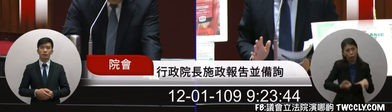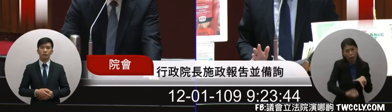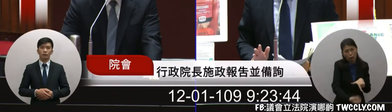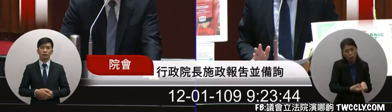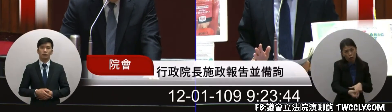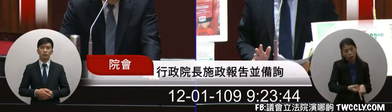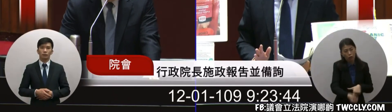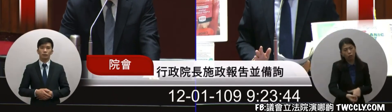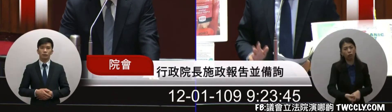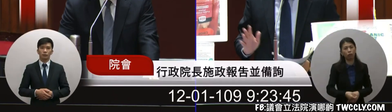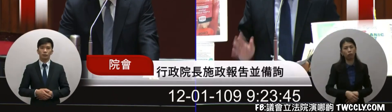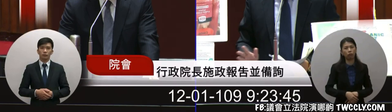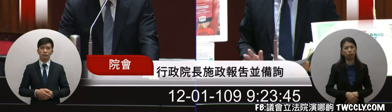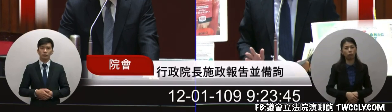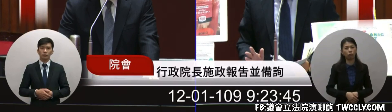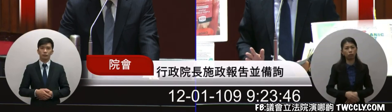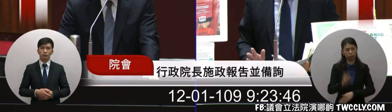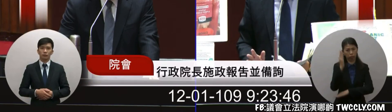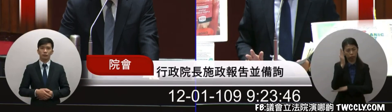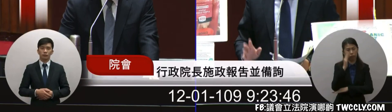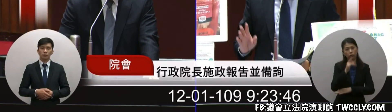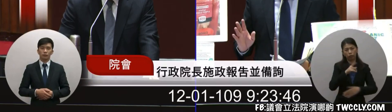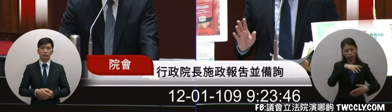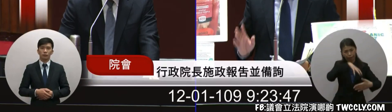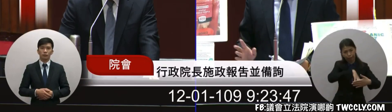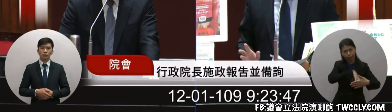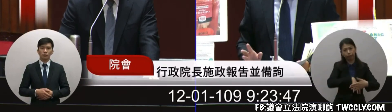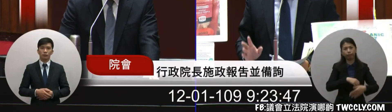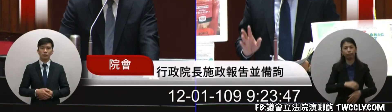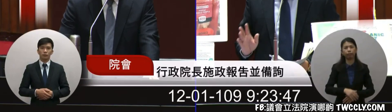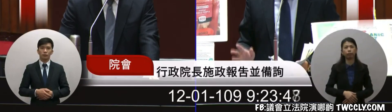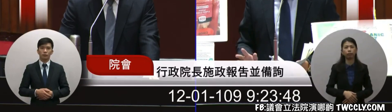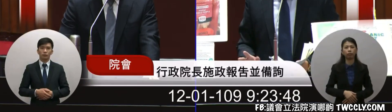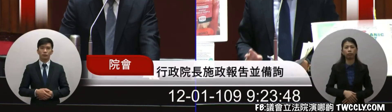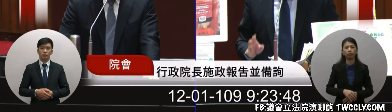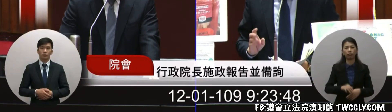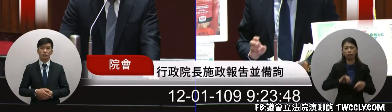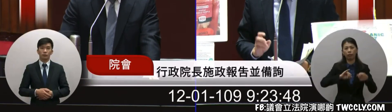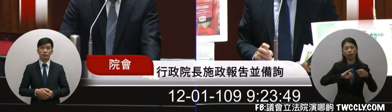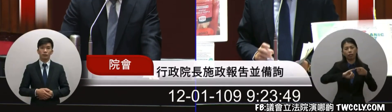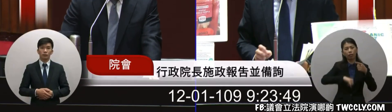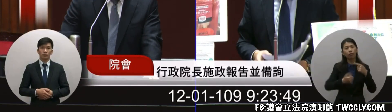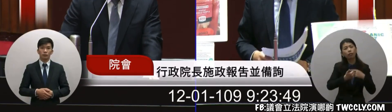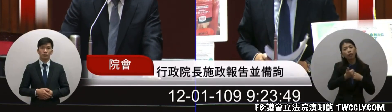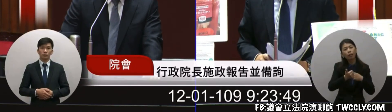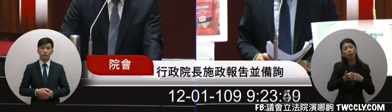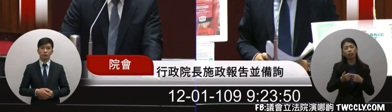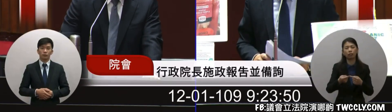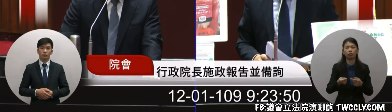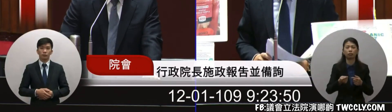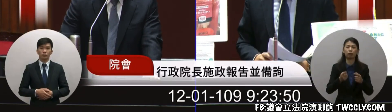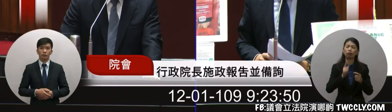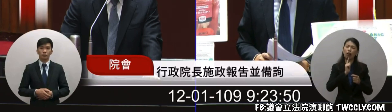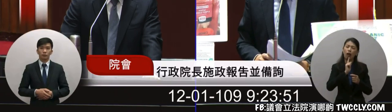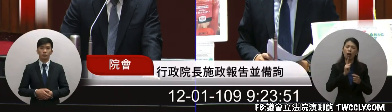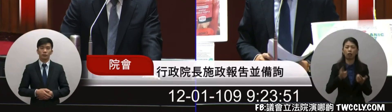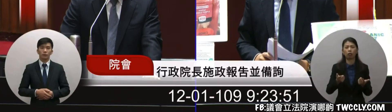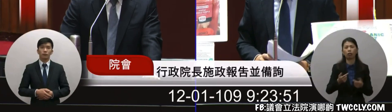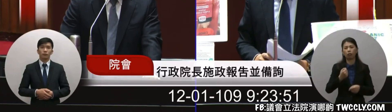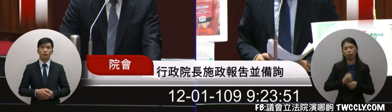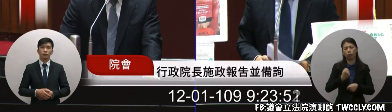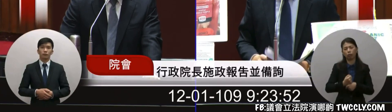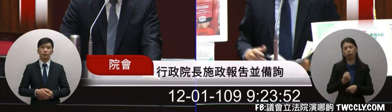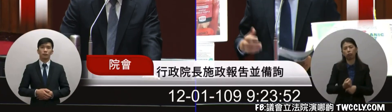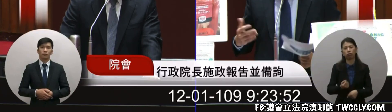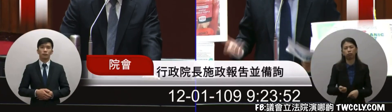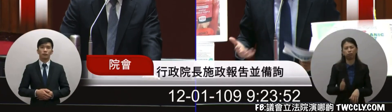来做的事情，它就是政府资源，其实丁发言人前发言人他的问题真的就是违法跟失职，哦，直说